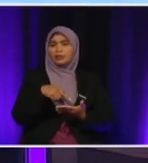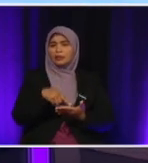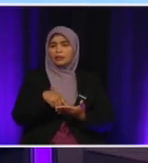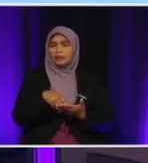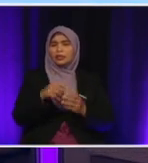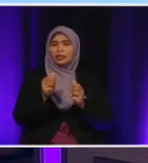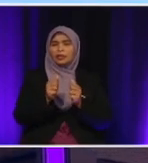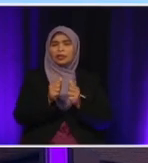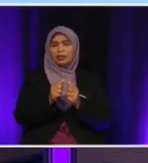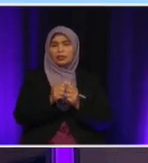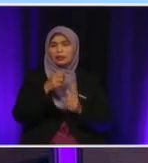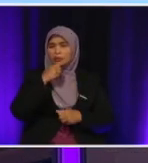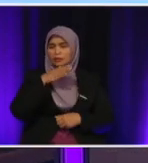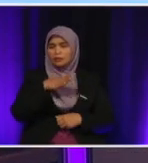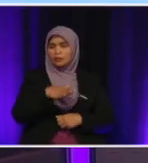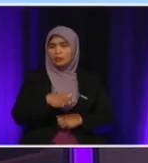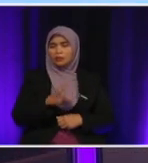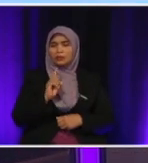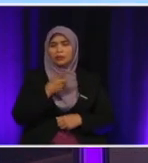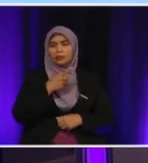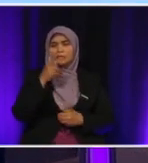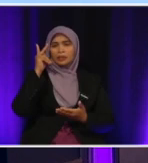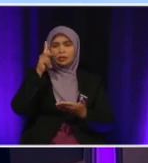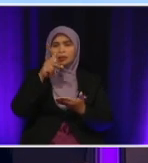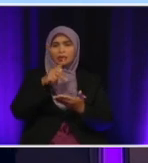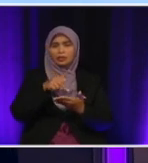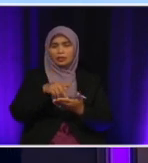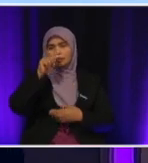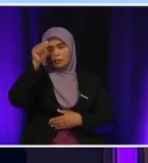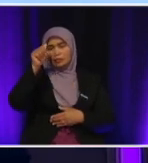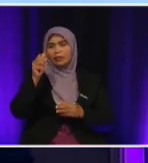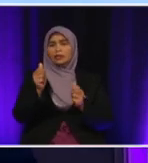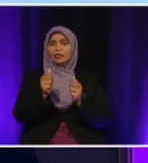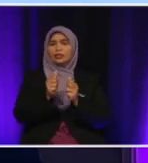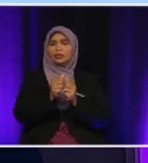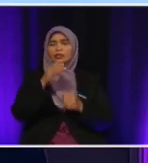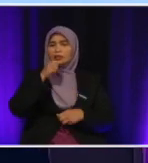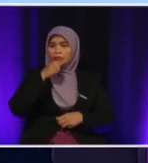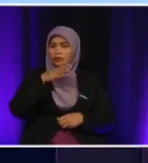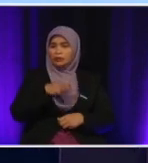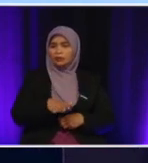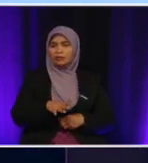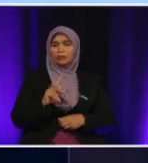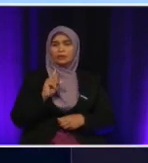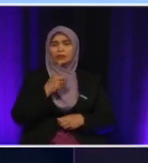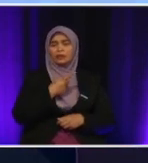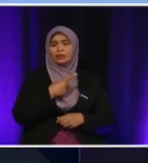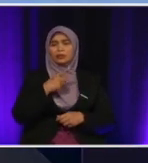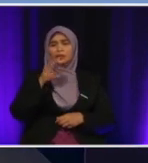dengannya kami mengenalmu dengannya kami bersaudara